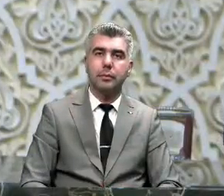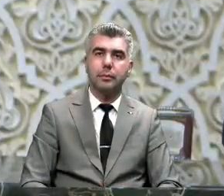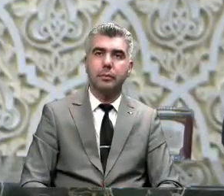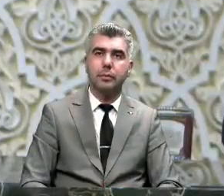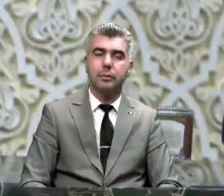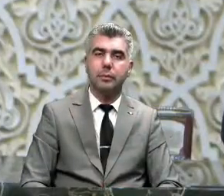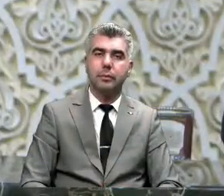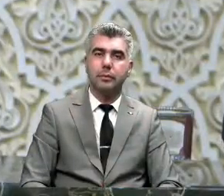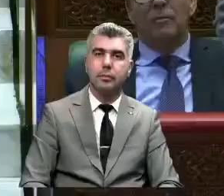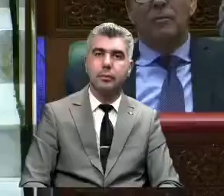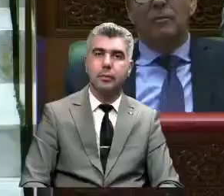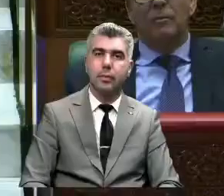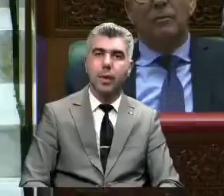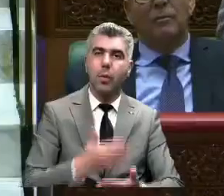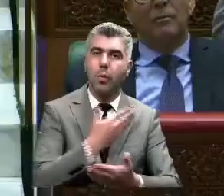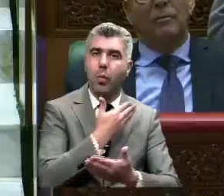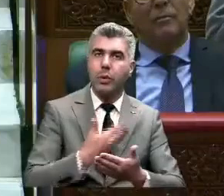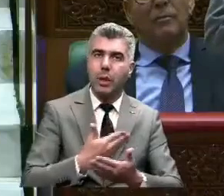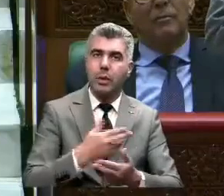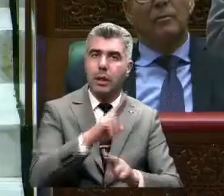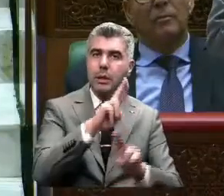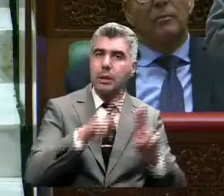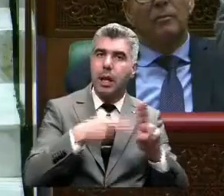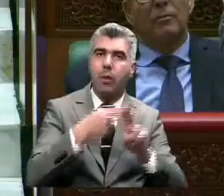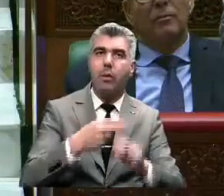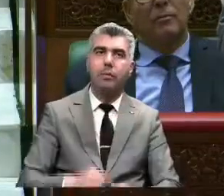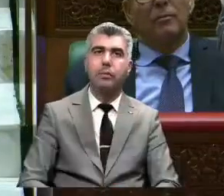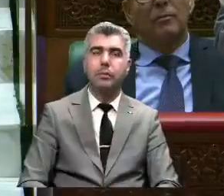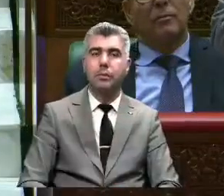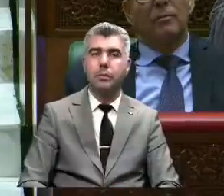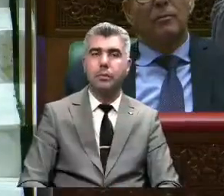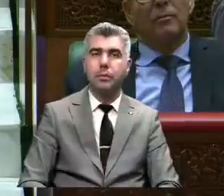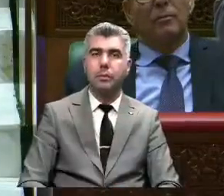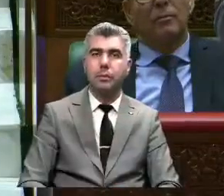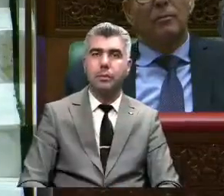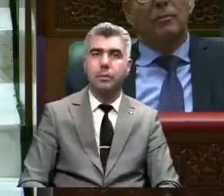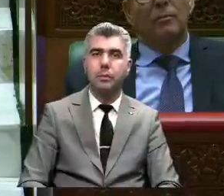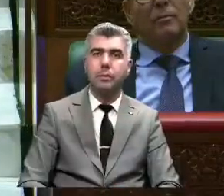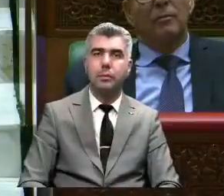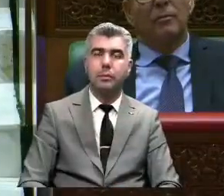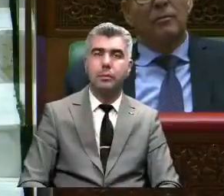الكلمة لكم السيد المستشار المحترم في إطار تعقيب.